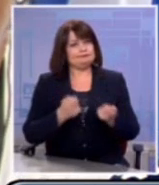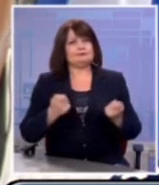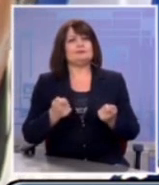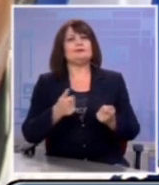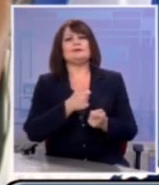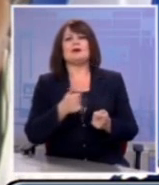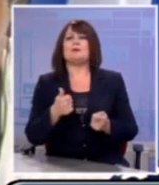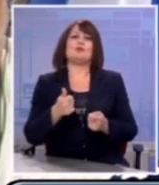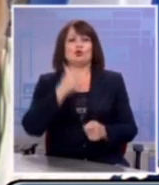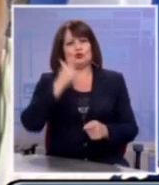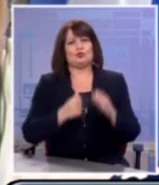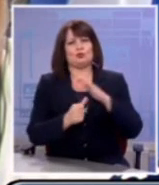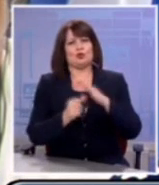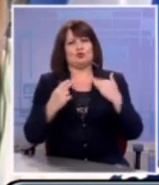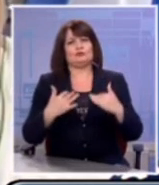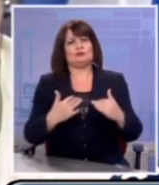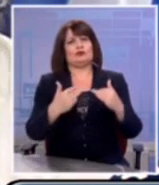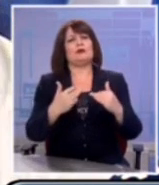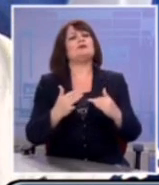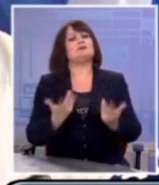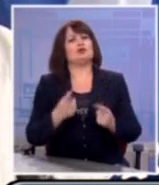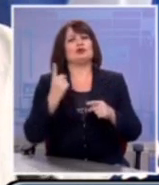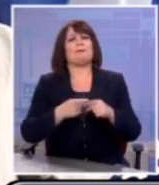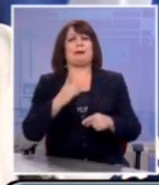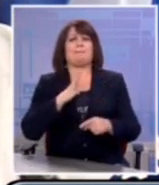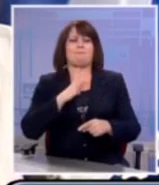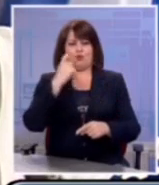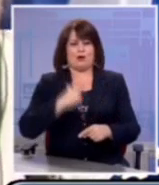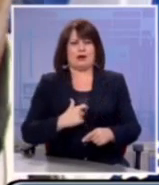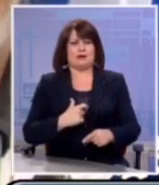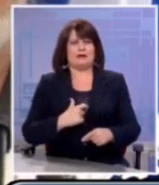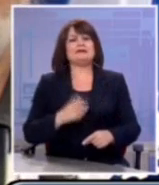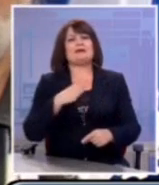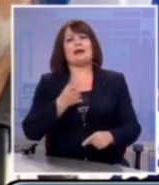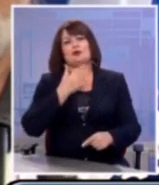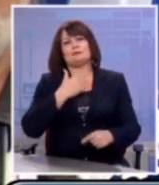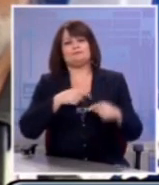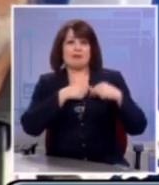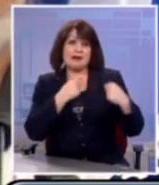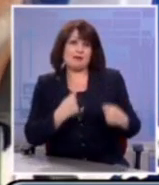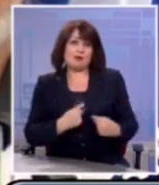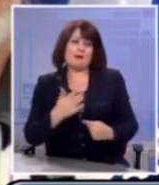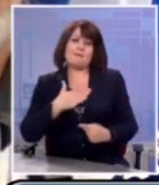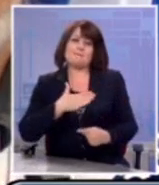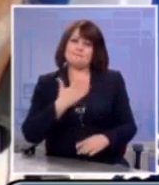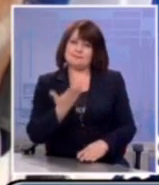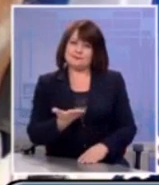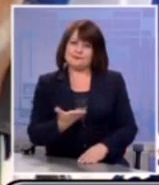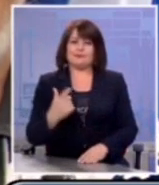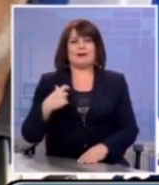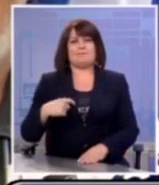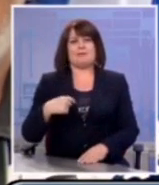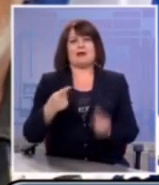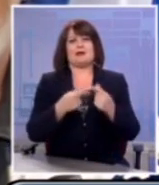μόνο ως πρόεδρος της Βουλής, θα το κάνω και ως πολίτης. Θα ήθελα να ευχαριστήσω από καρδιάς τα μέλη